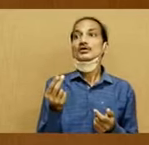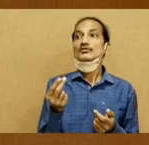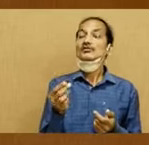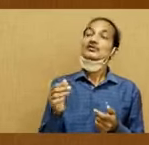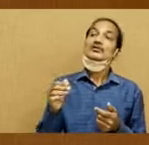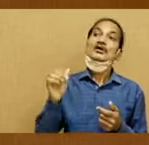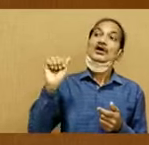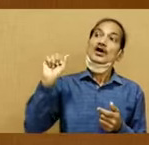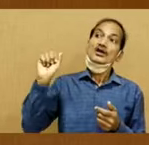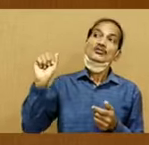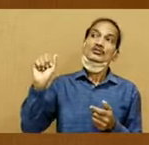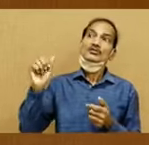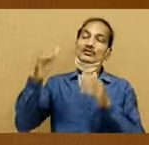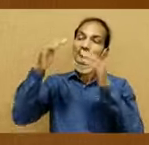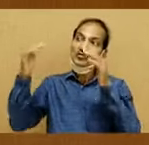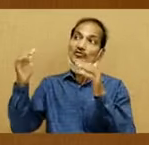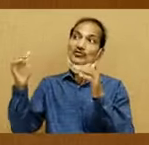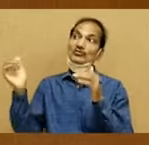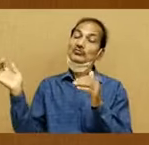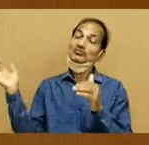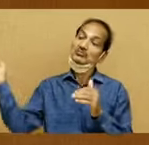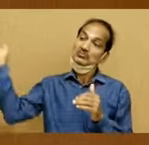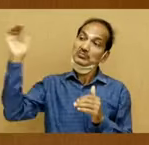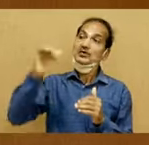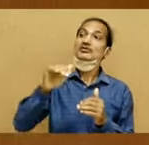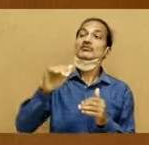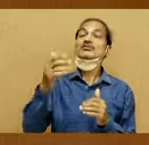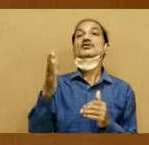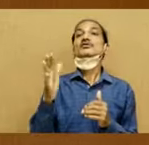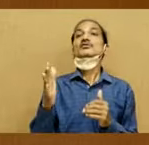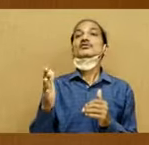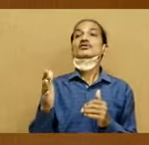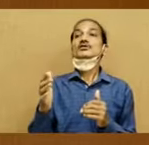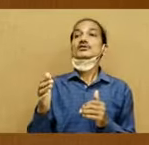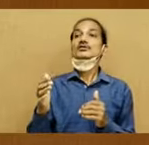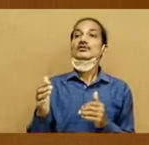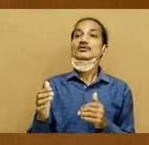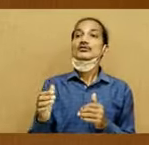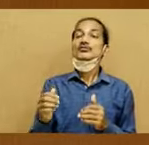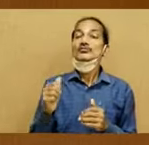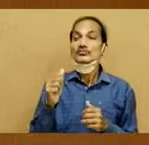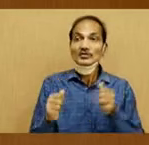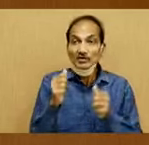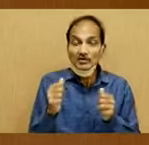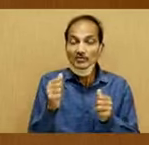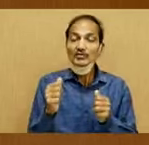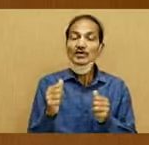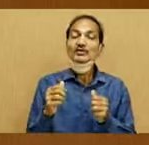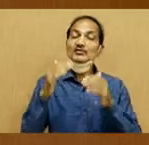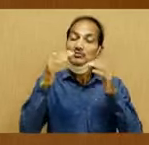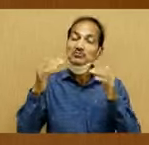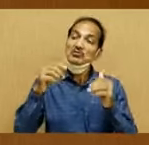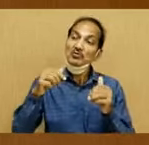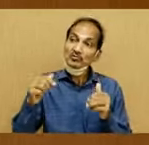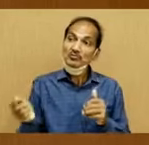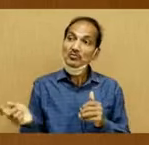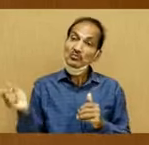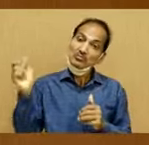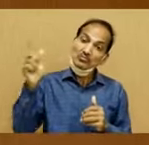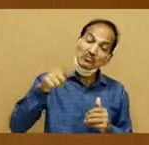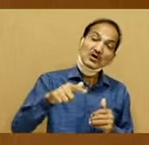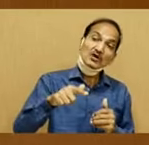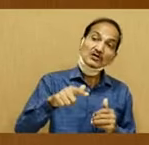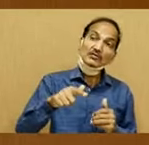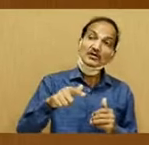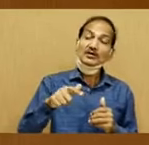ନାହିଁ। ବନ୍ଧୁବାନ୍ଧବଙ୍କର ଘର ଯିବା, ଖେଳ ପାଇଁ ଘର ବାହାରେ ଯିବା, ସେଇଟା ଆପଣ ଲକ୍ଡାଉନ୍ ସମୟରେ ଟିକିଏ